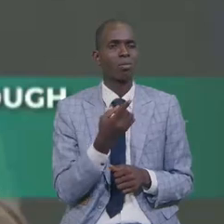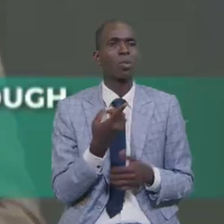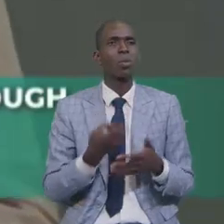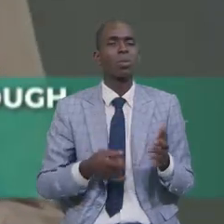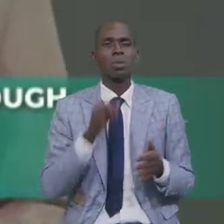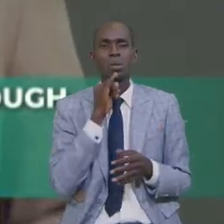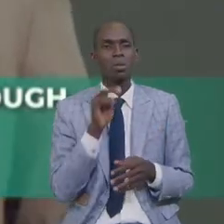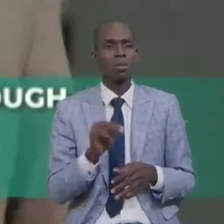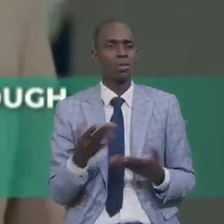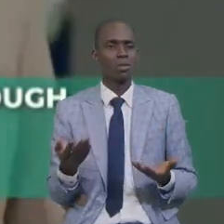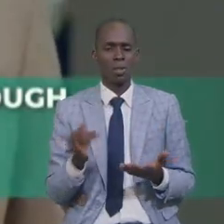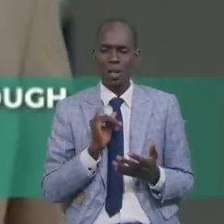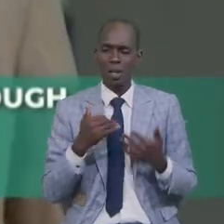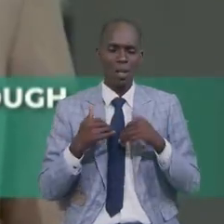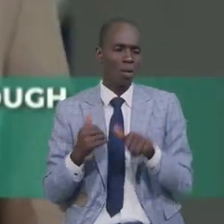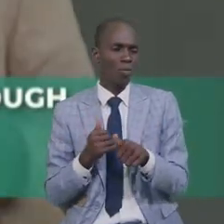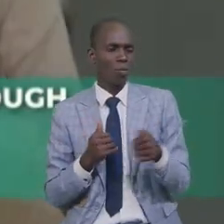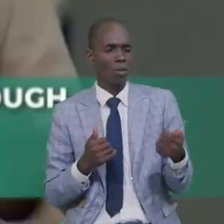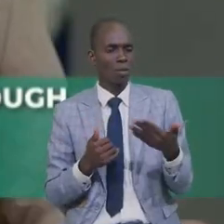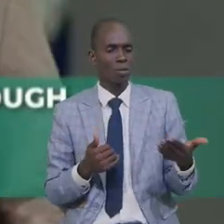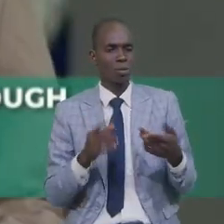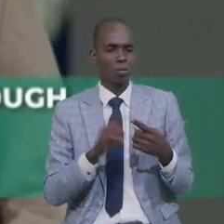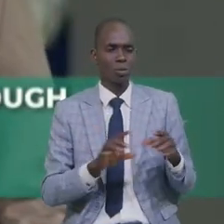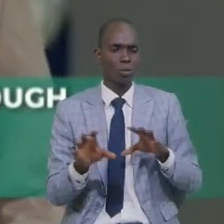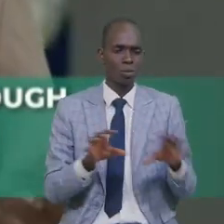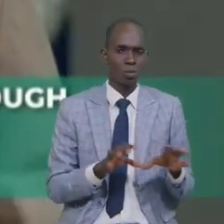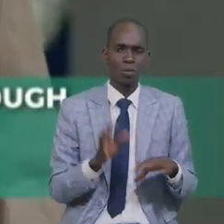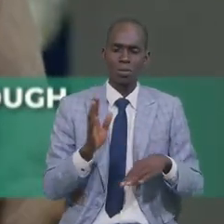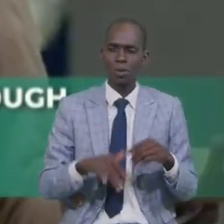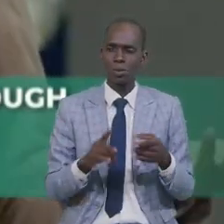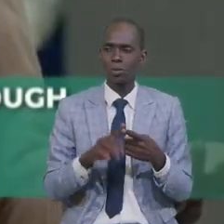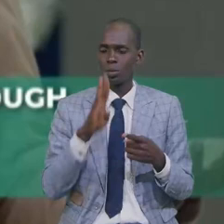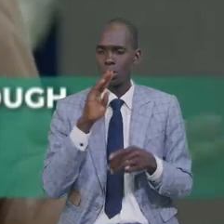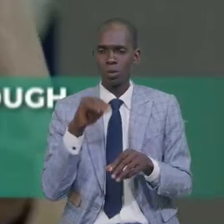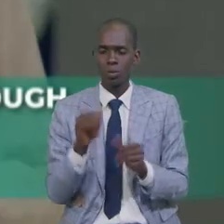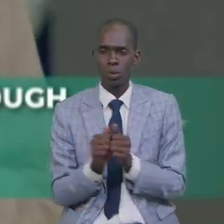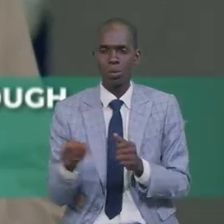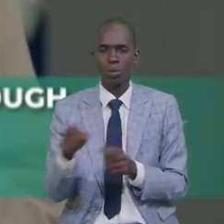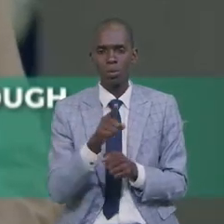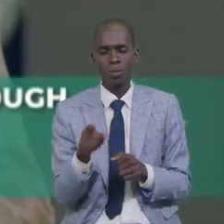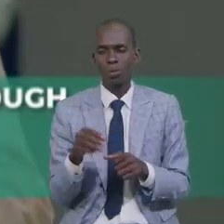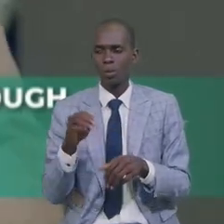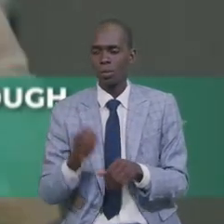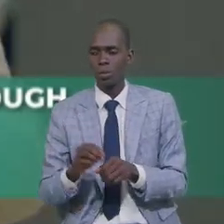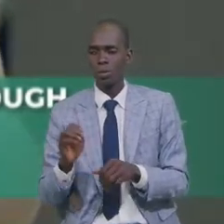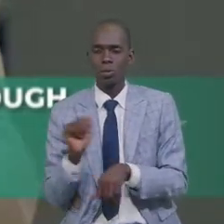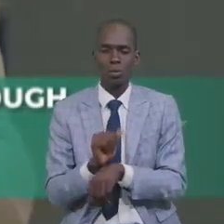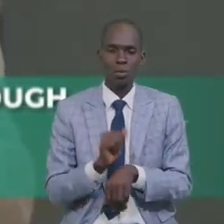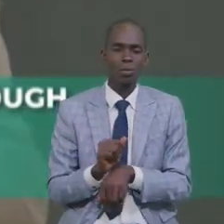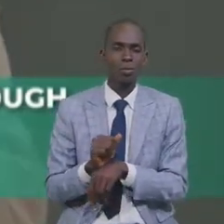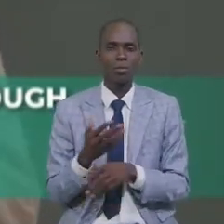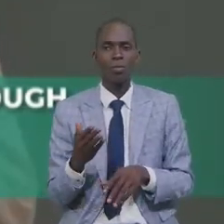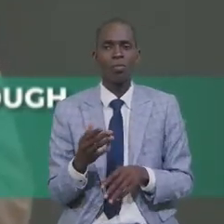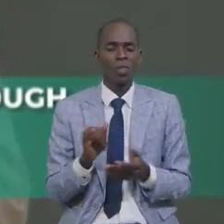Élisée pouvait dire quelle est l'utilité. Ils vont juste couper du bois. Ce n'est pas mon ministère. Ce n'est pas